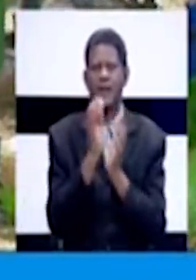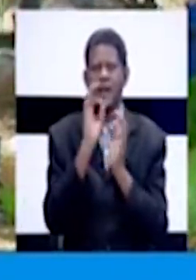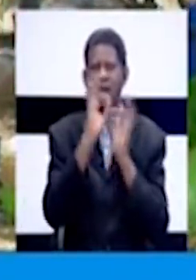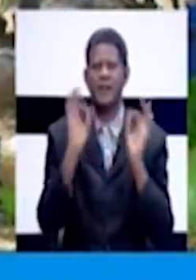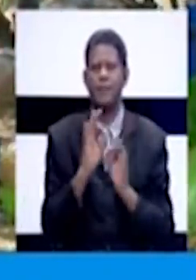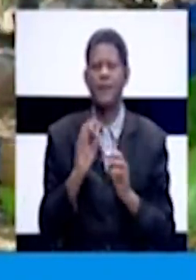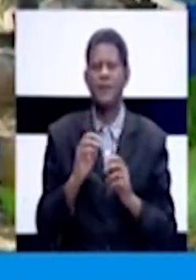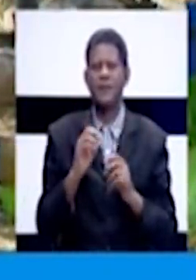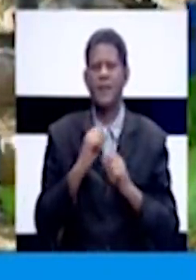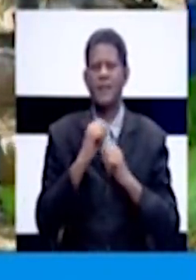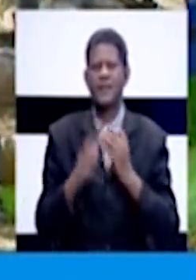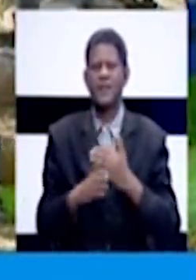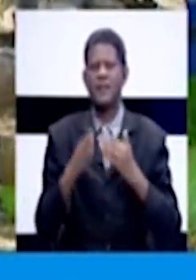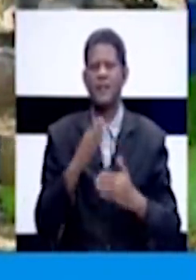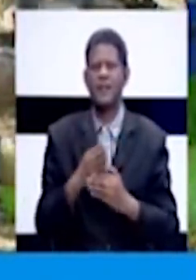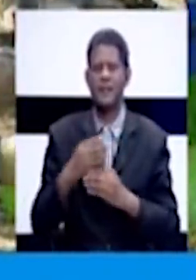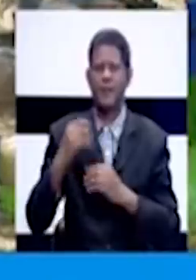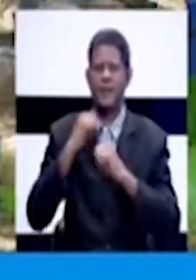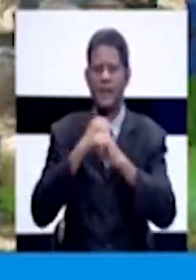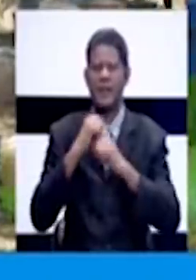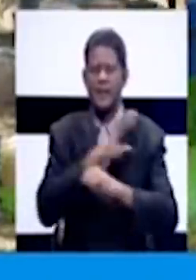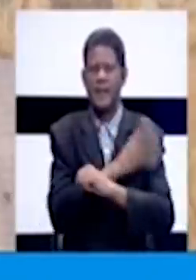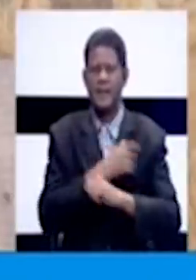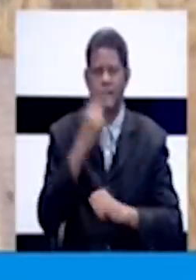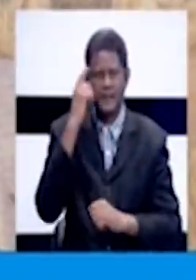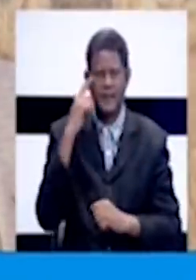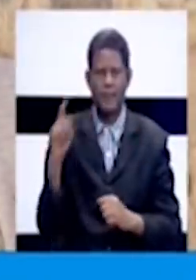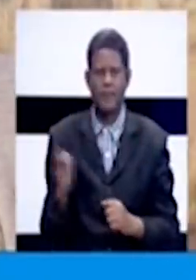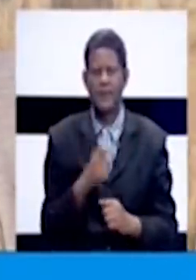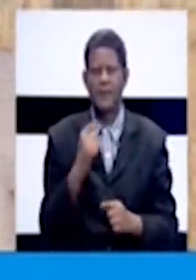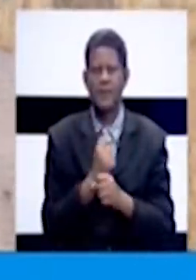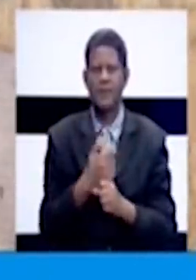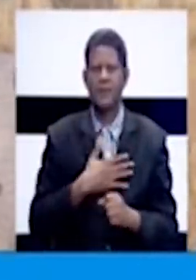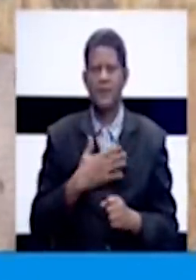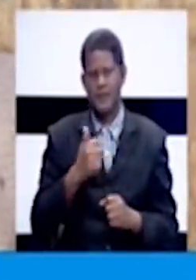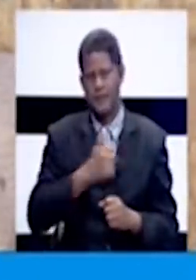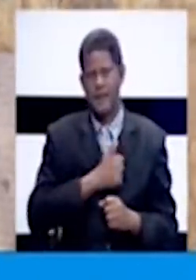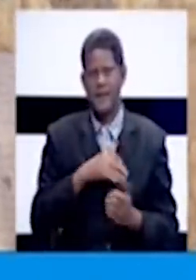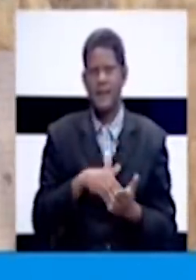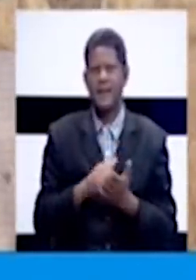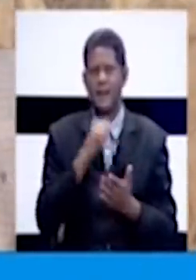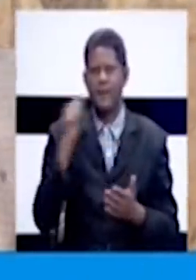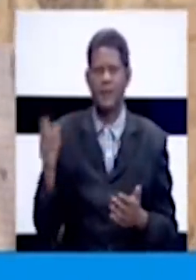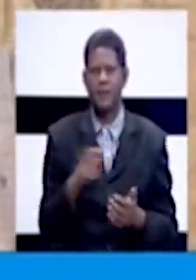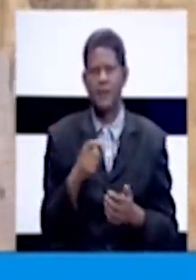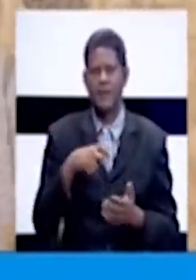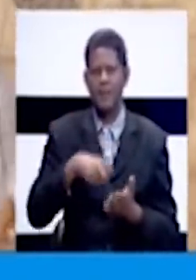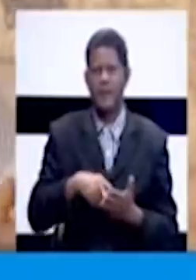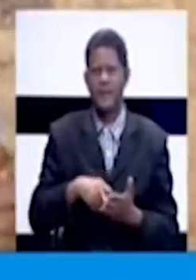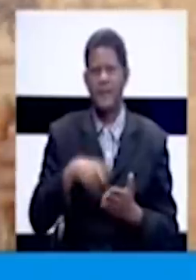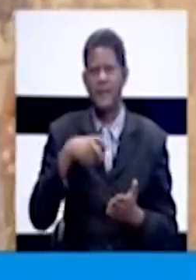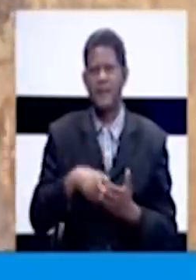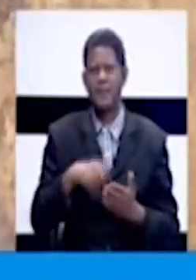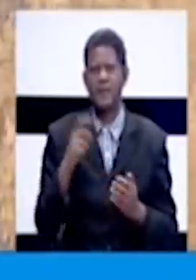ደጀን ሰራዊት ሓይሊ ምክልኻል ትግራይ ኮይኖም ከም ዝቕፅሉ ኣረጋጊፆም እዮም። ንሰርሖ ዘለና ንባዕላ ደካማታት ኣይኮናስ ተንበርኪኽና